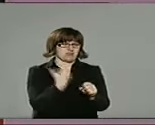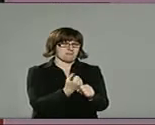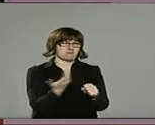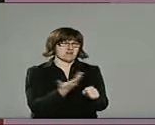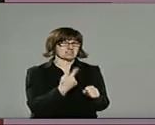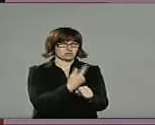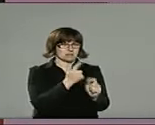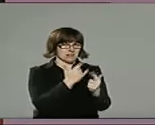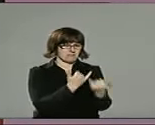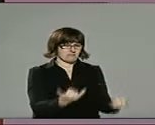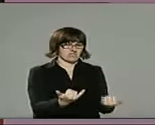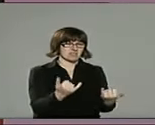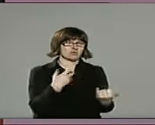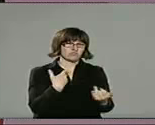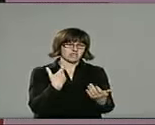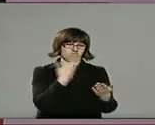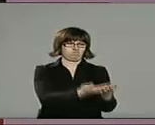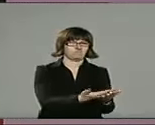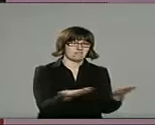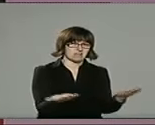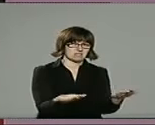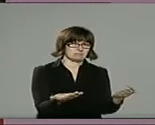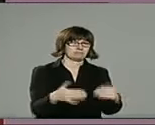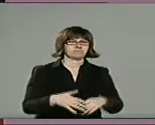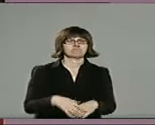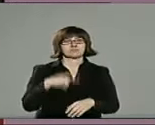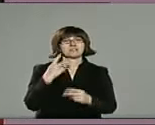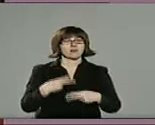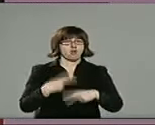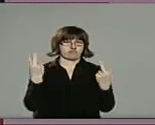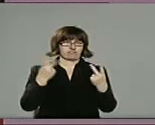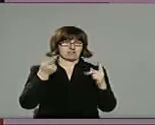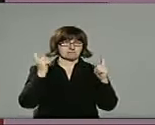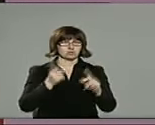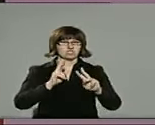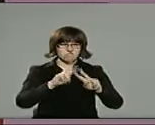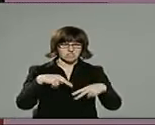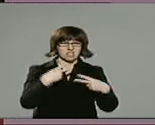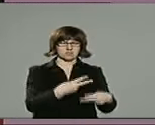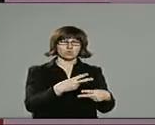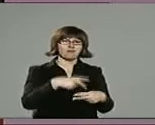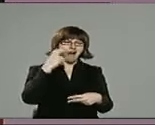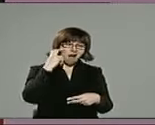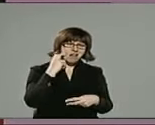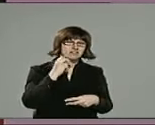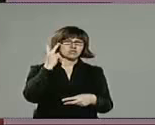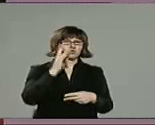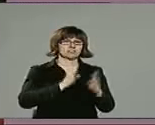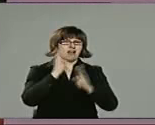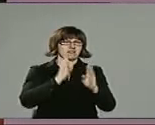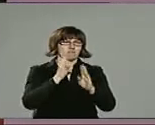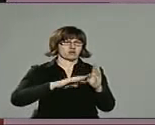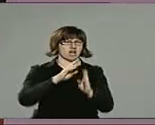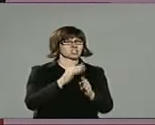und wie sie leben und was wir ihnen zumuten. Ich sage das in aller Offenheit. Wir müssen wieder eine alte sozialdemokratische